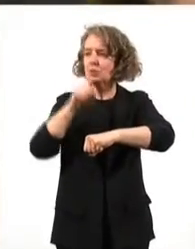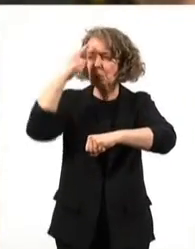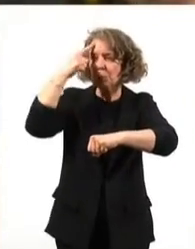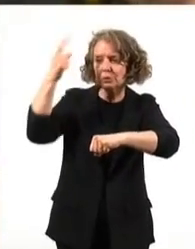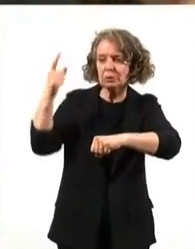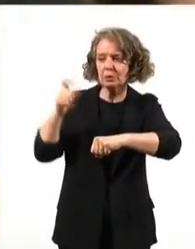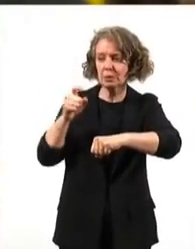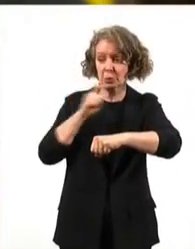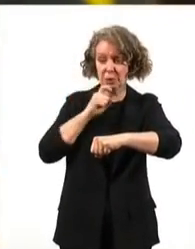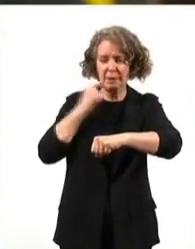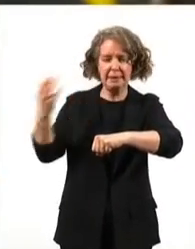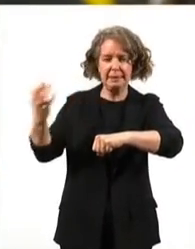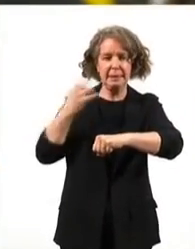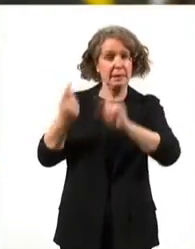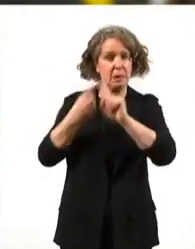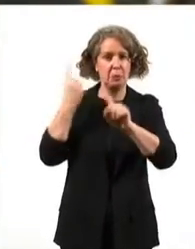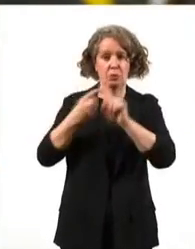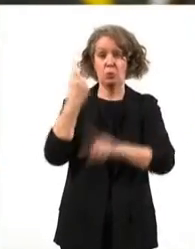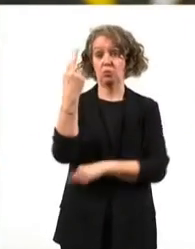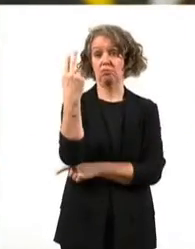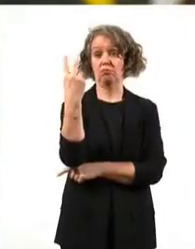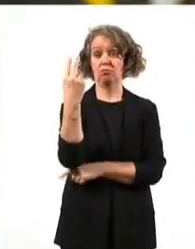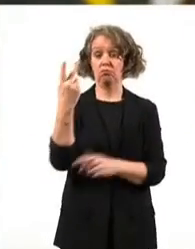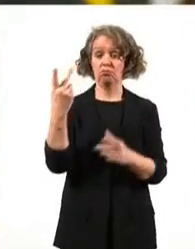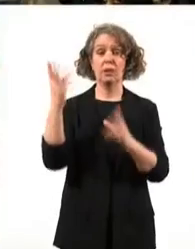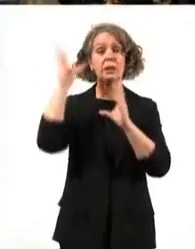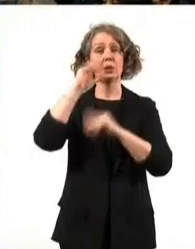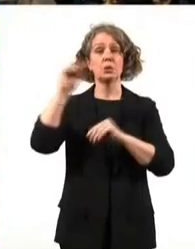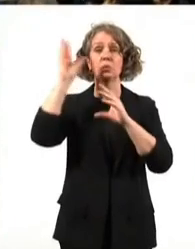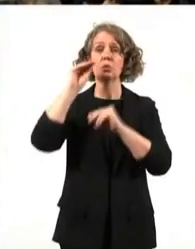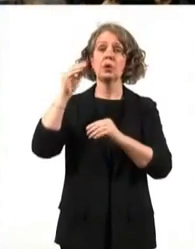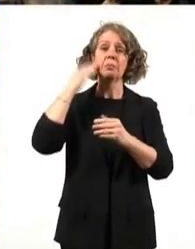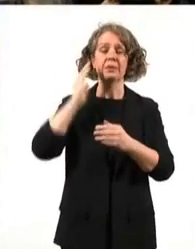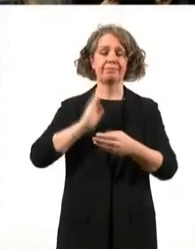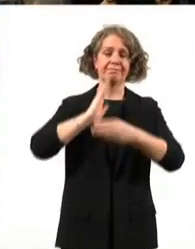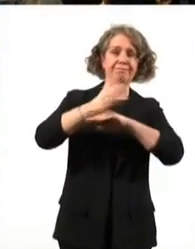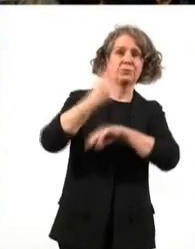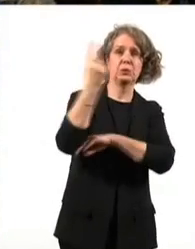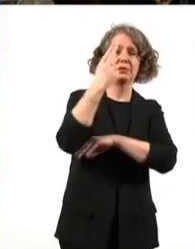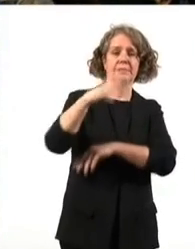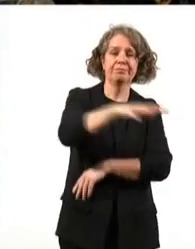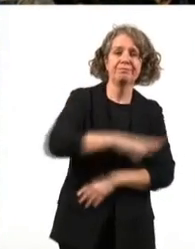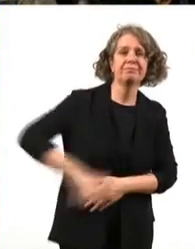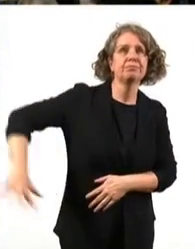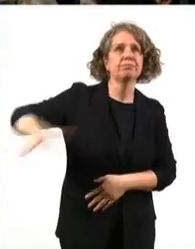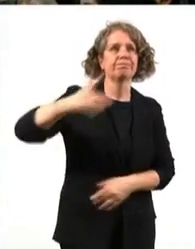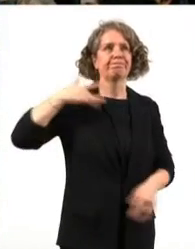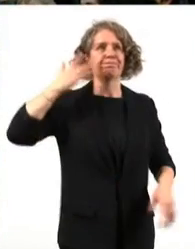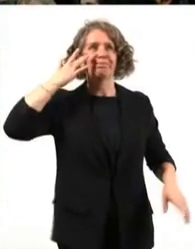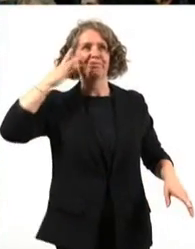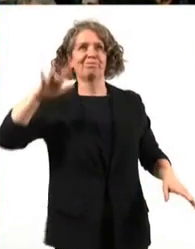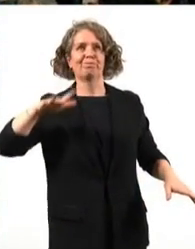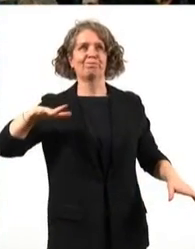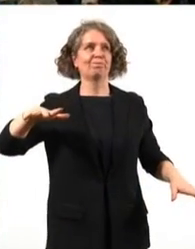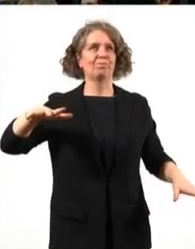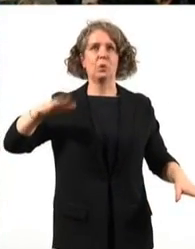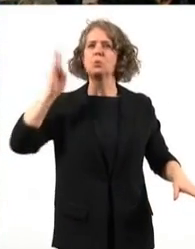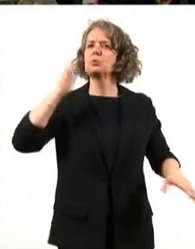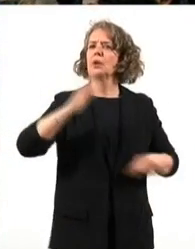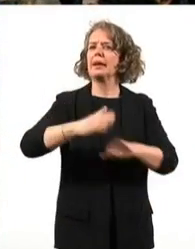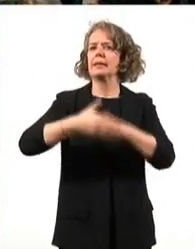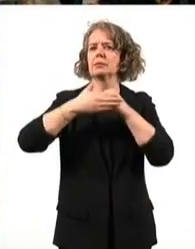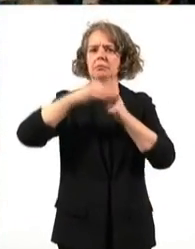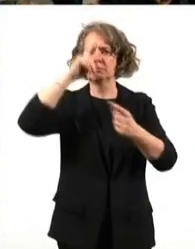vous avez dit était important. Je pense qu'il y a les deux, c'est-à-dire qu'un étudiant, quand il arrive sur un campus ou sur un endroit qu'il ne connaît pas, il a besoin d'une aide pour